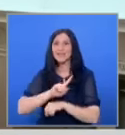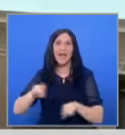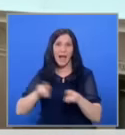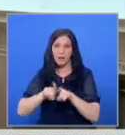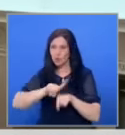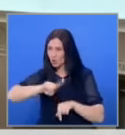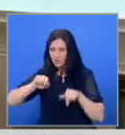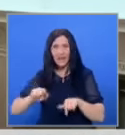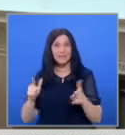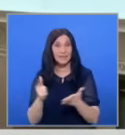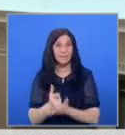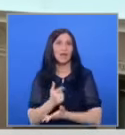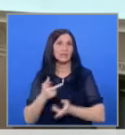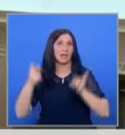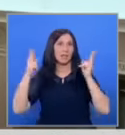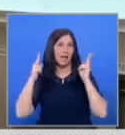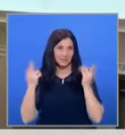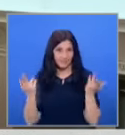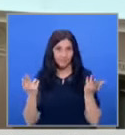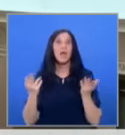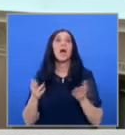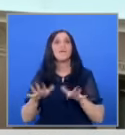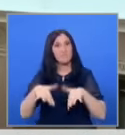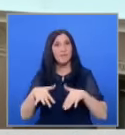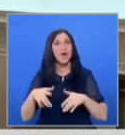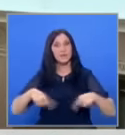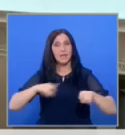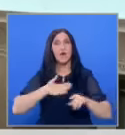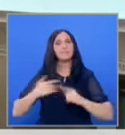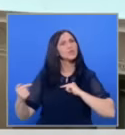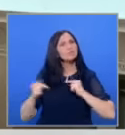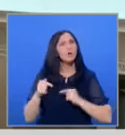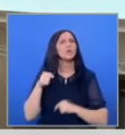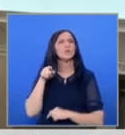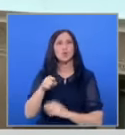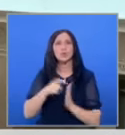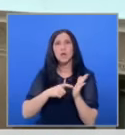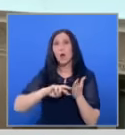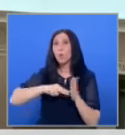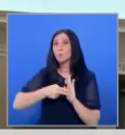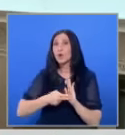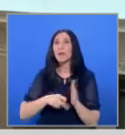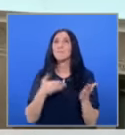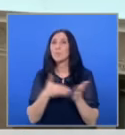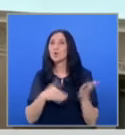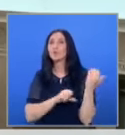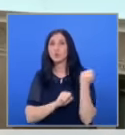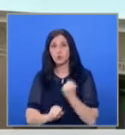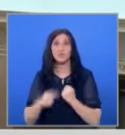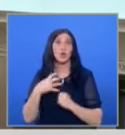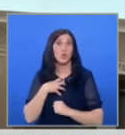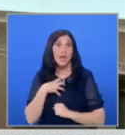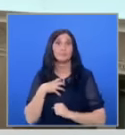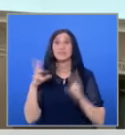с 17 гласа. В пленарната зала се стигна и до спор дали този законопроект е противоконституционен. Като от ГЕРБ